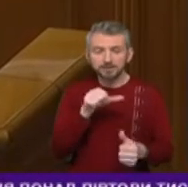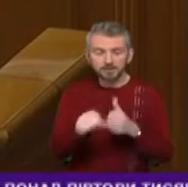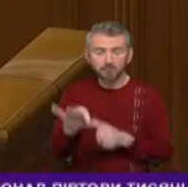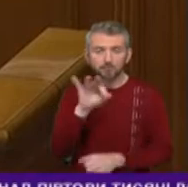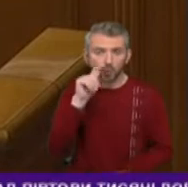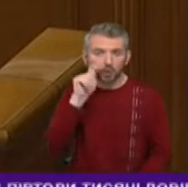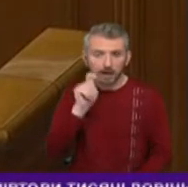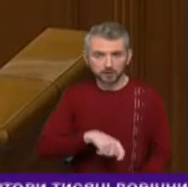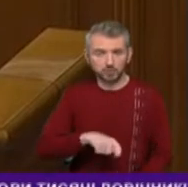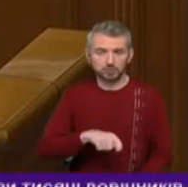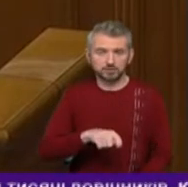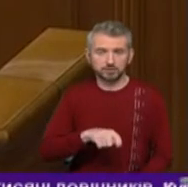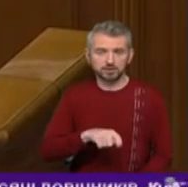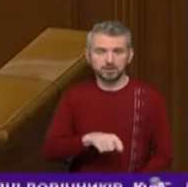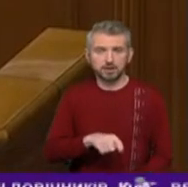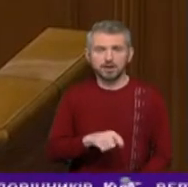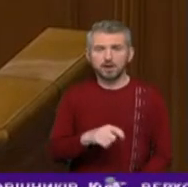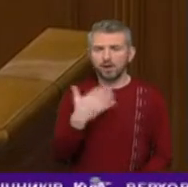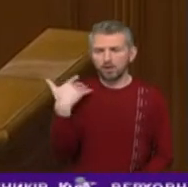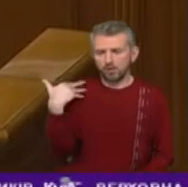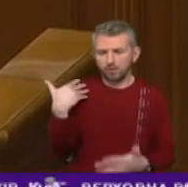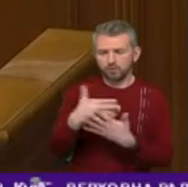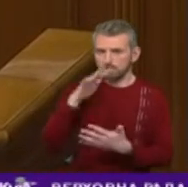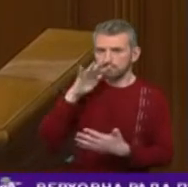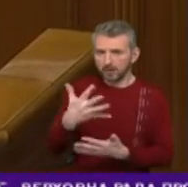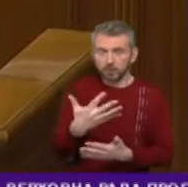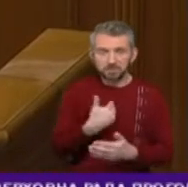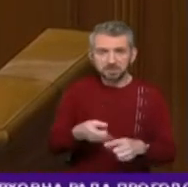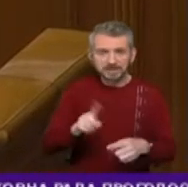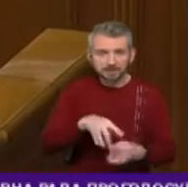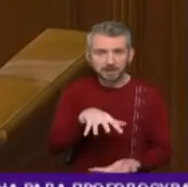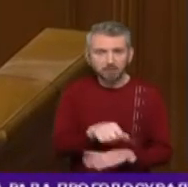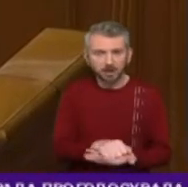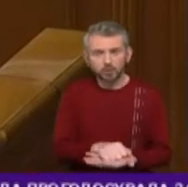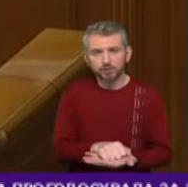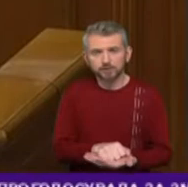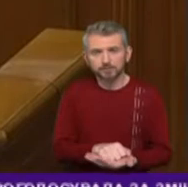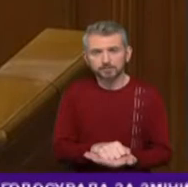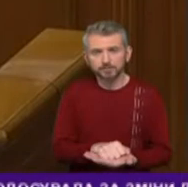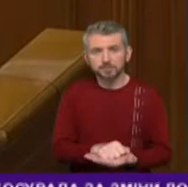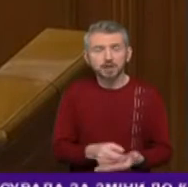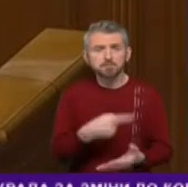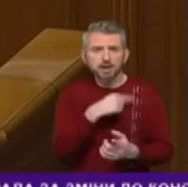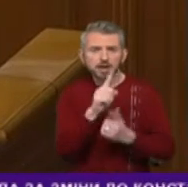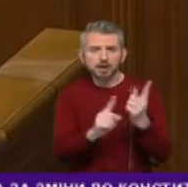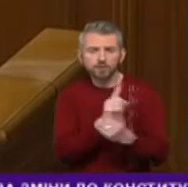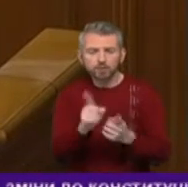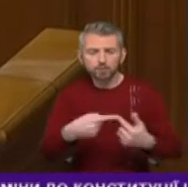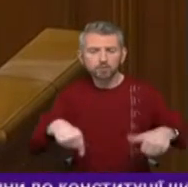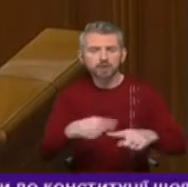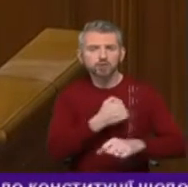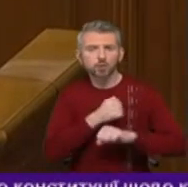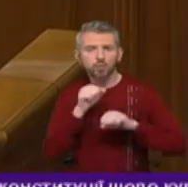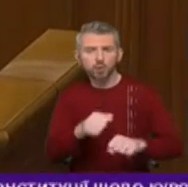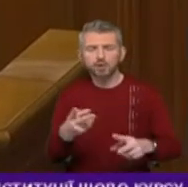Україну. 5 останніх років ми саме цим і займаємося. Ми реформуємо сектор оборони і